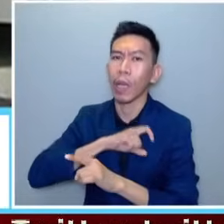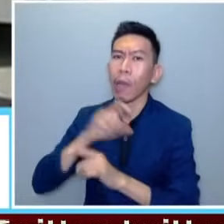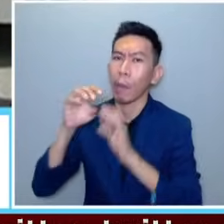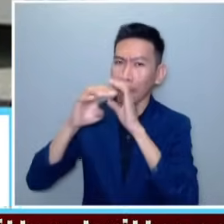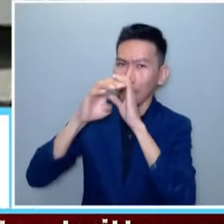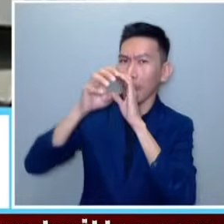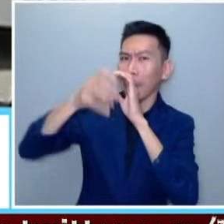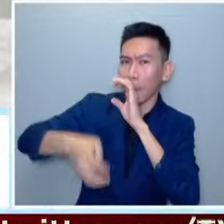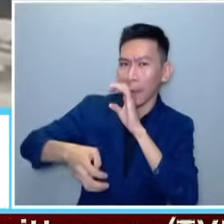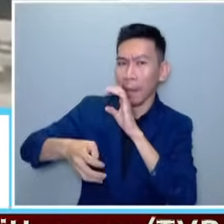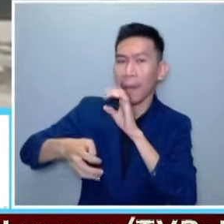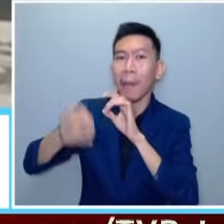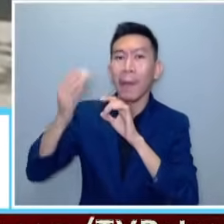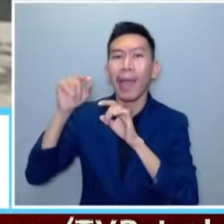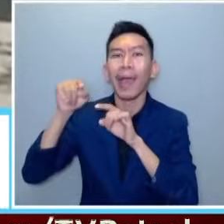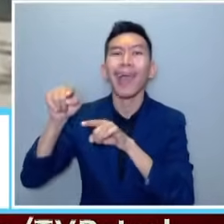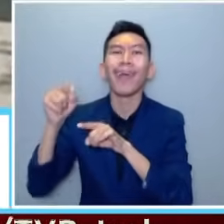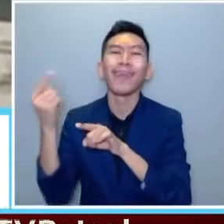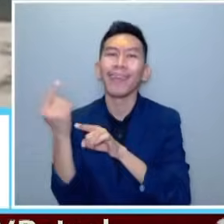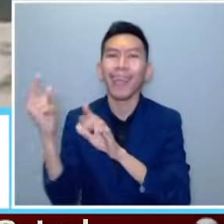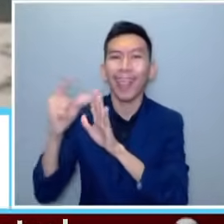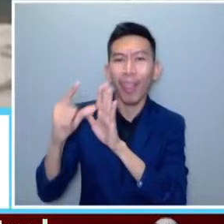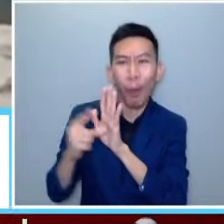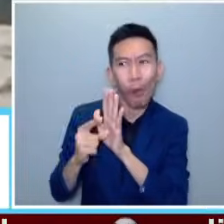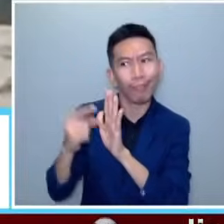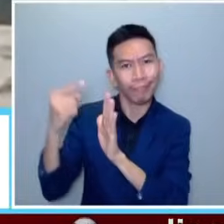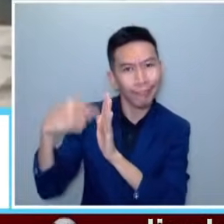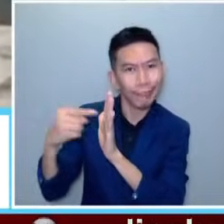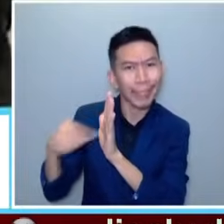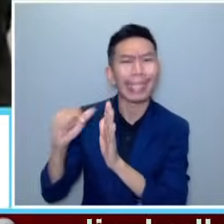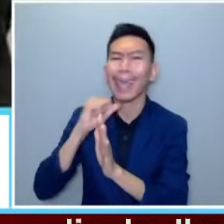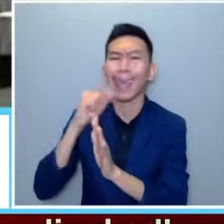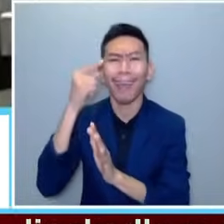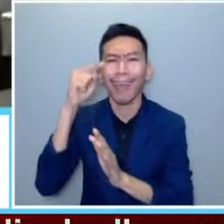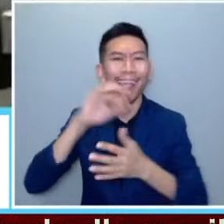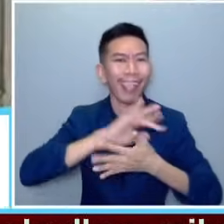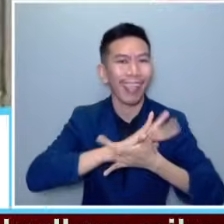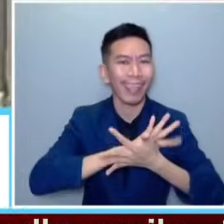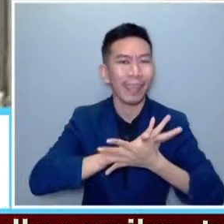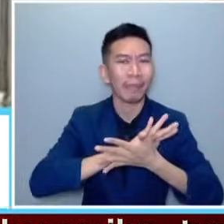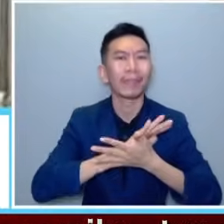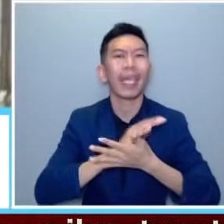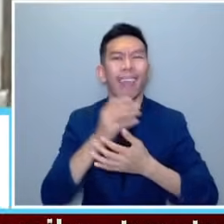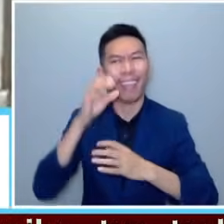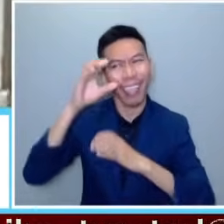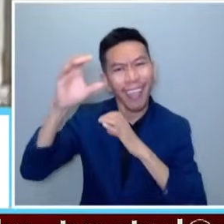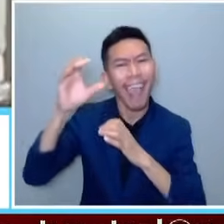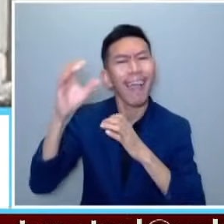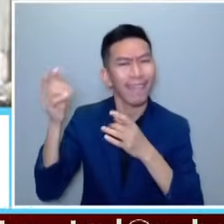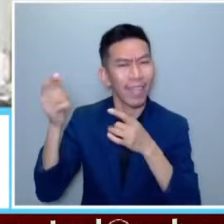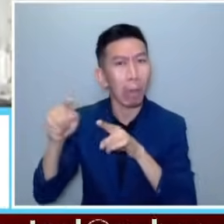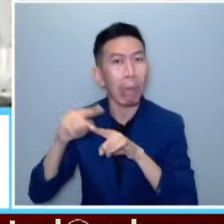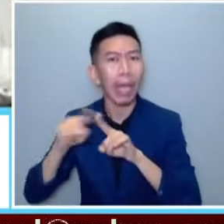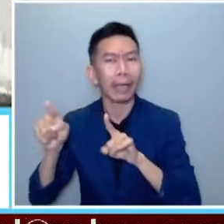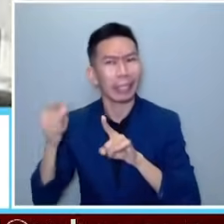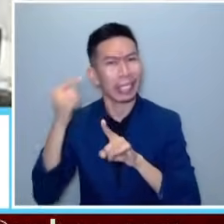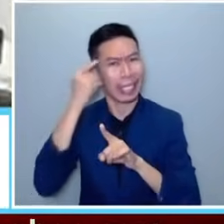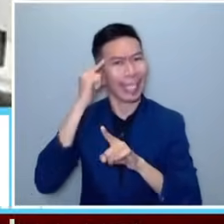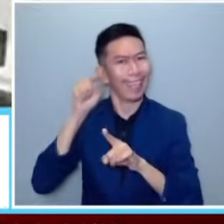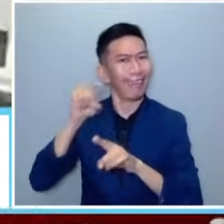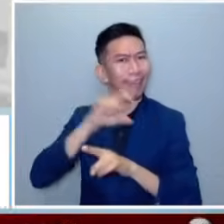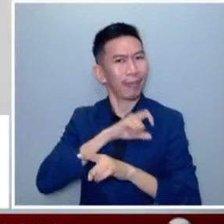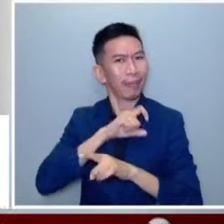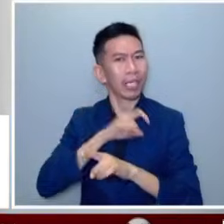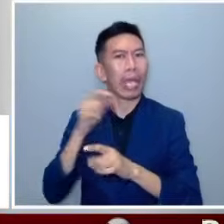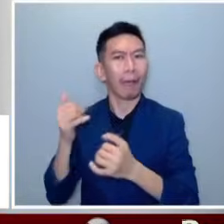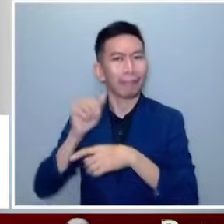a law enforcement checkpoint. There are miscommunications, pero tingin ko baka nag-aano na itong ating mga kapulisan, nagda-dry run na